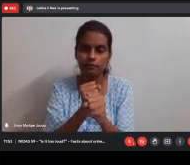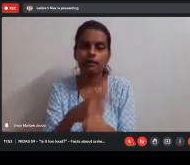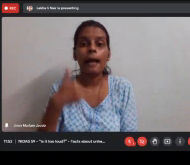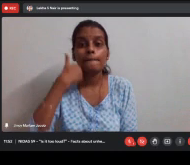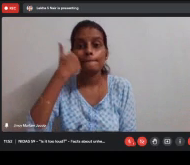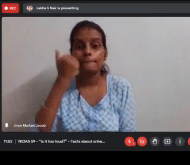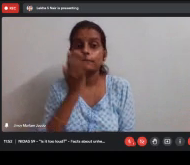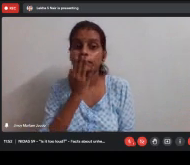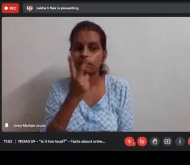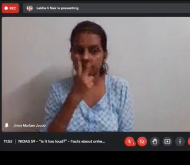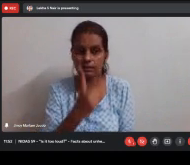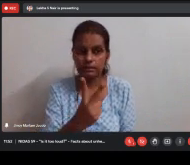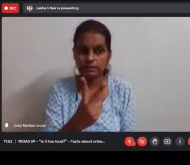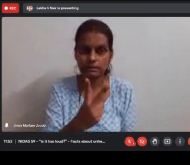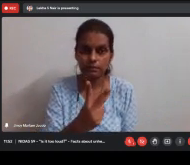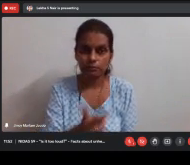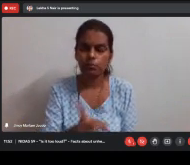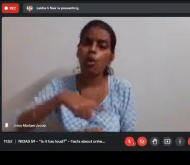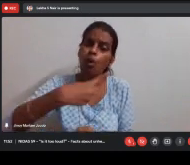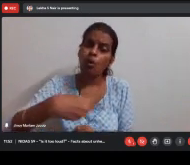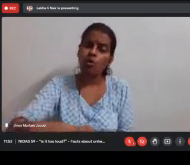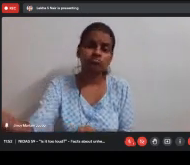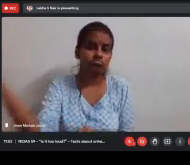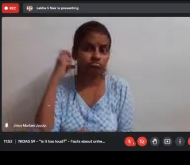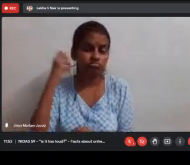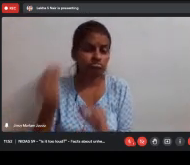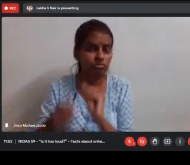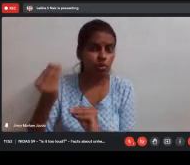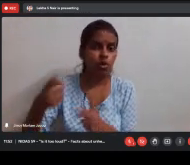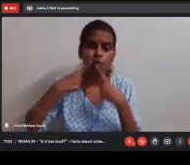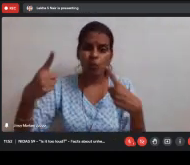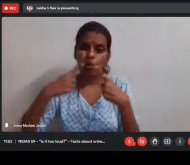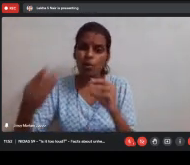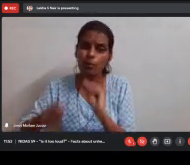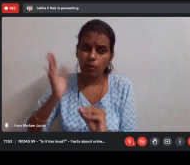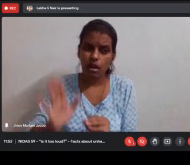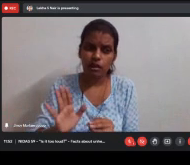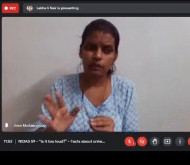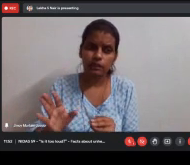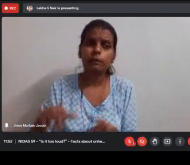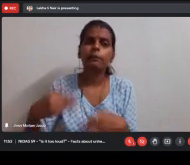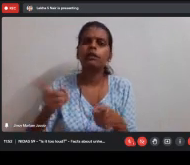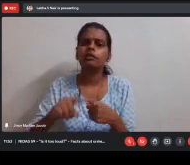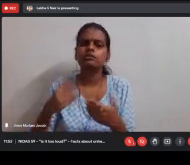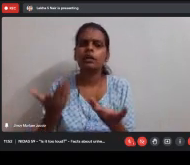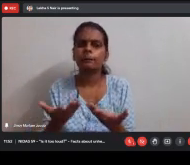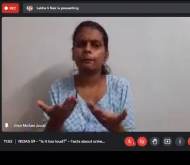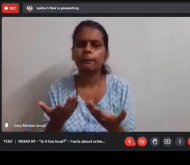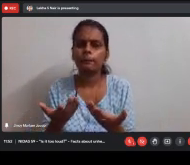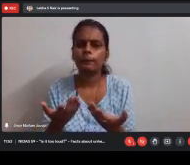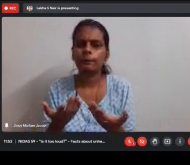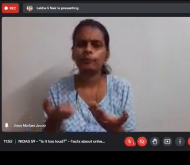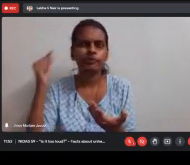ചെയ്യാനായിട്ട്. സോ നമ്മൾ യൂഷ്വലി നമ്മൾ കുറച്ചുകൂടി കംഫർട്ടബിൾ ആയിട്ട് യൂസ് ചെയ്യാൻ പറ്റുന്ന ഒരു കാര്യമാണ് ഇയർ